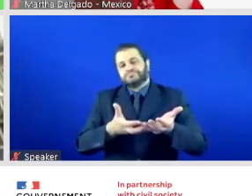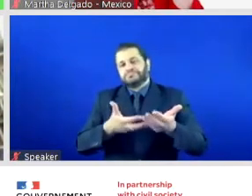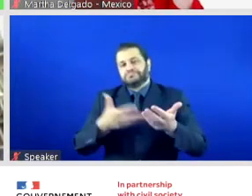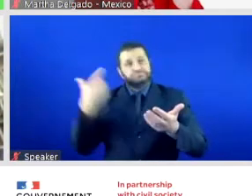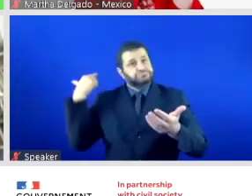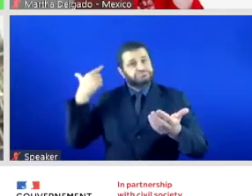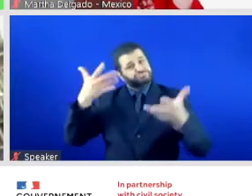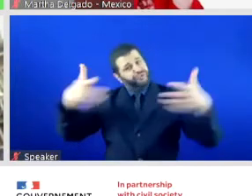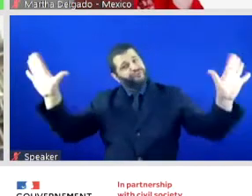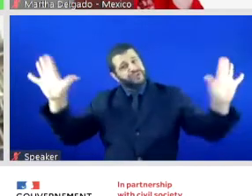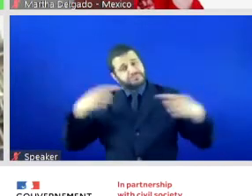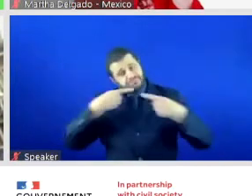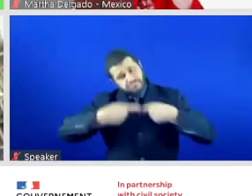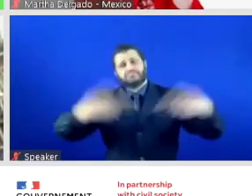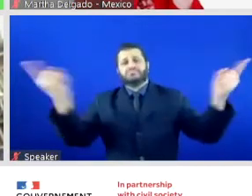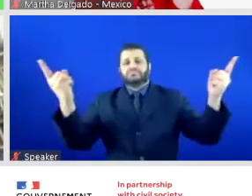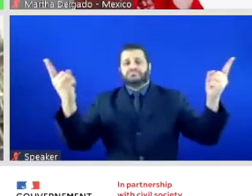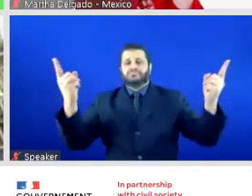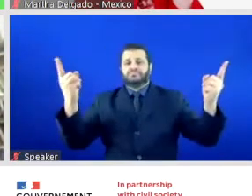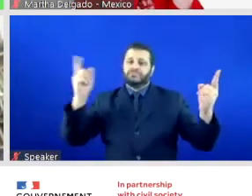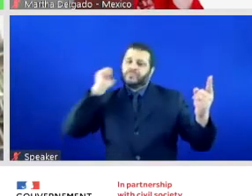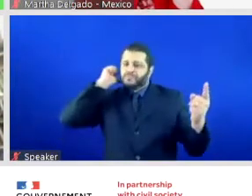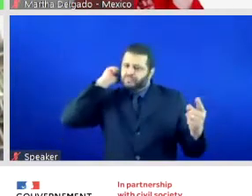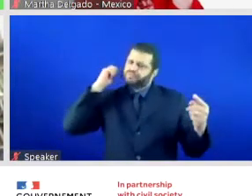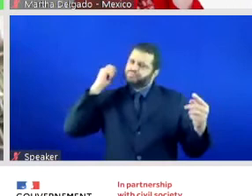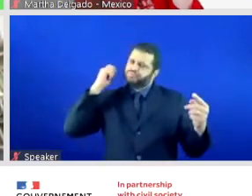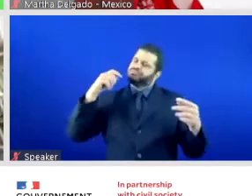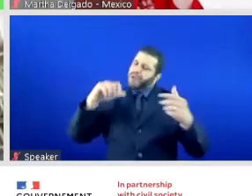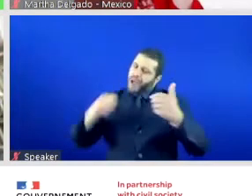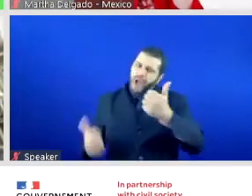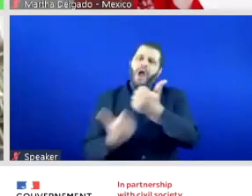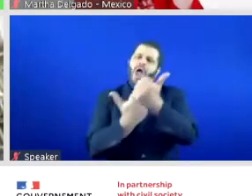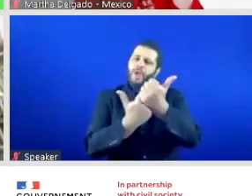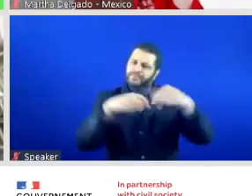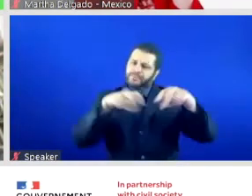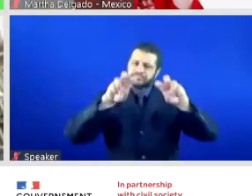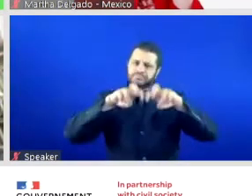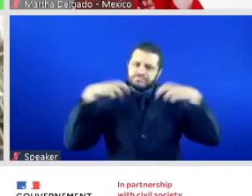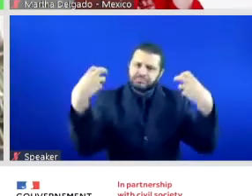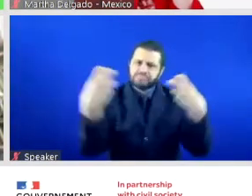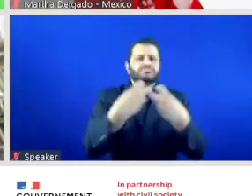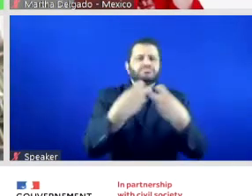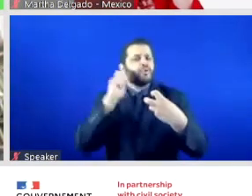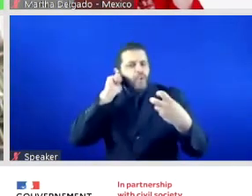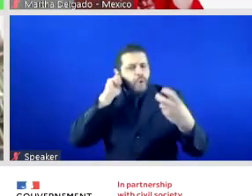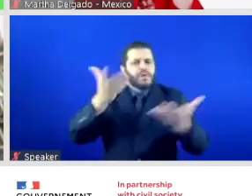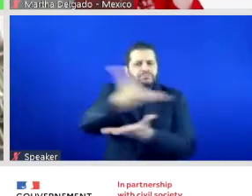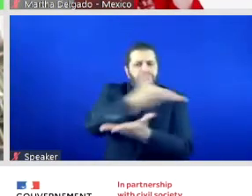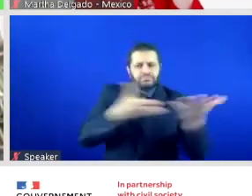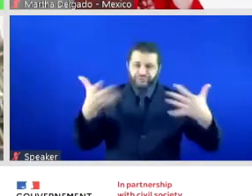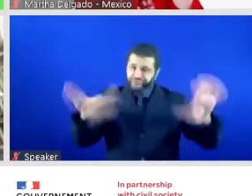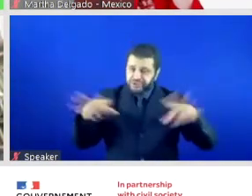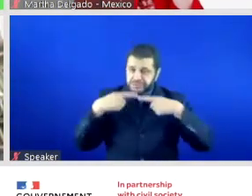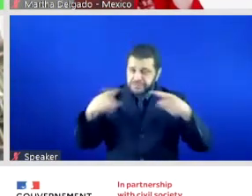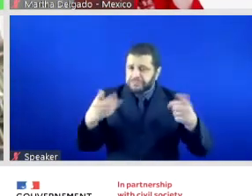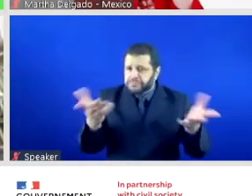Donc, comment au niveau international, les femmes pourront se soutenir, ceux qui ont plus de pouvoir, ceux qui ont plus de connaissances, ainsi de suite,